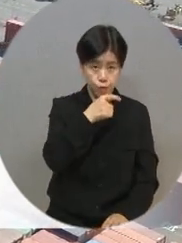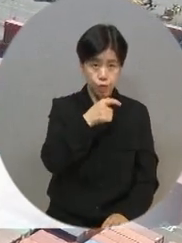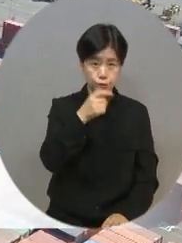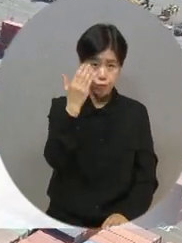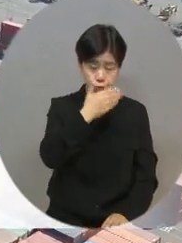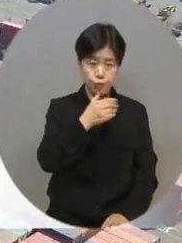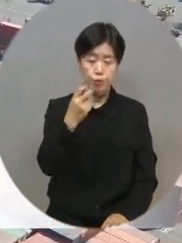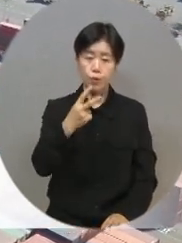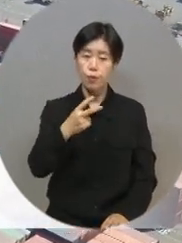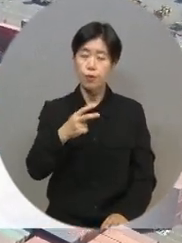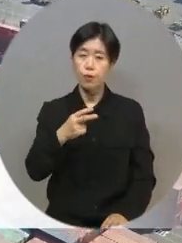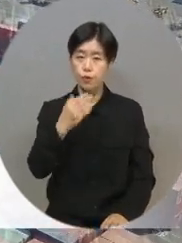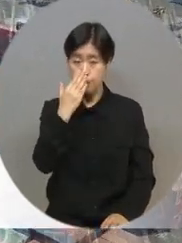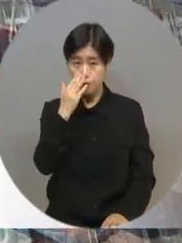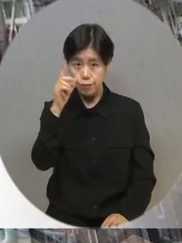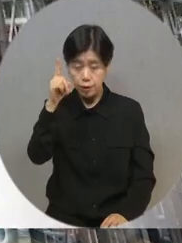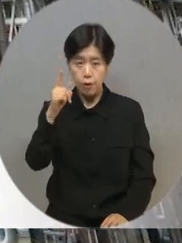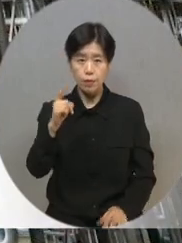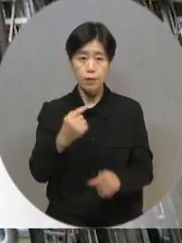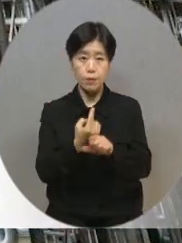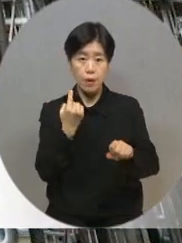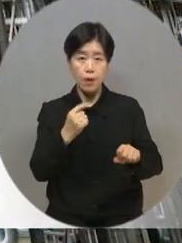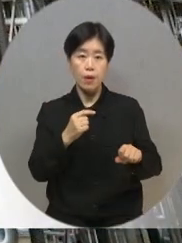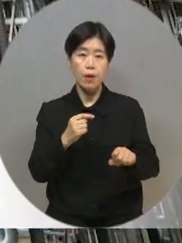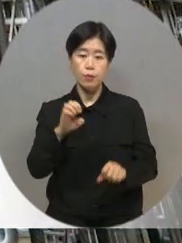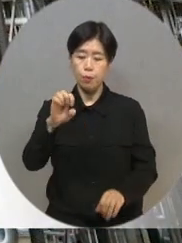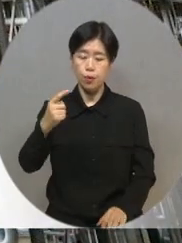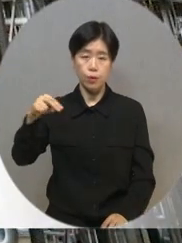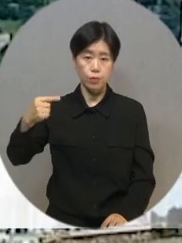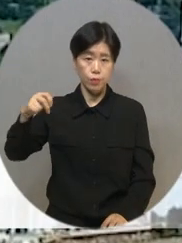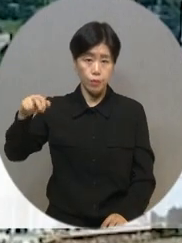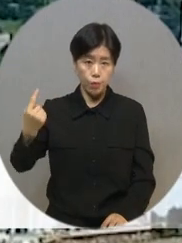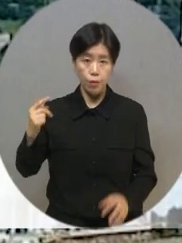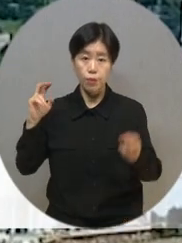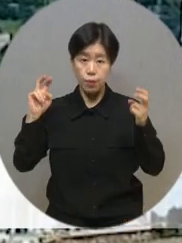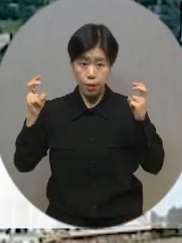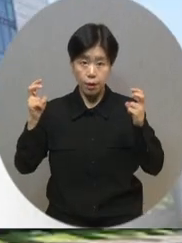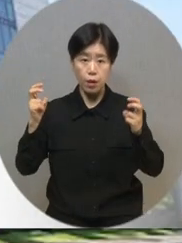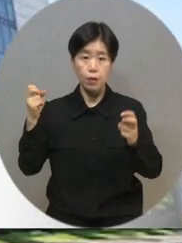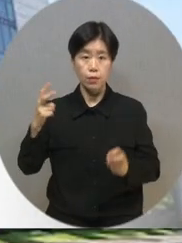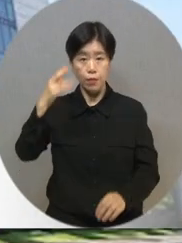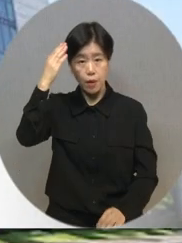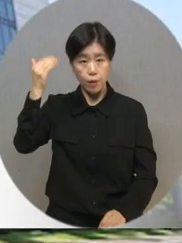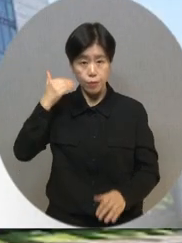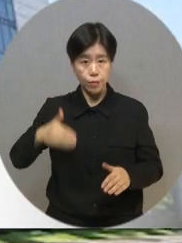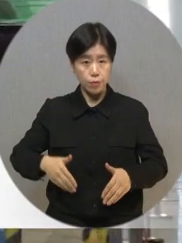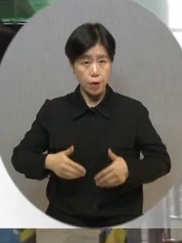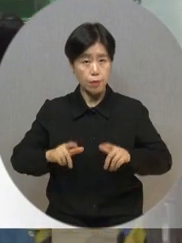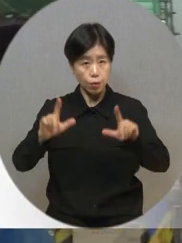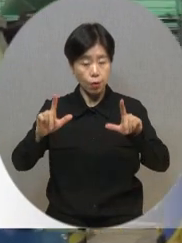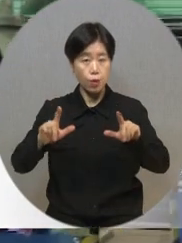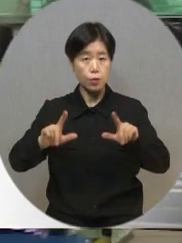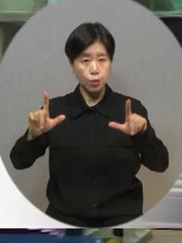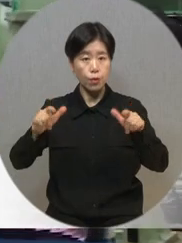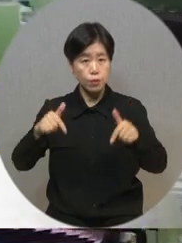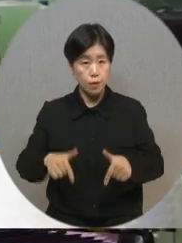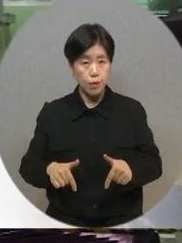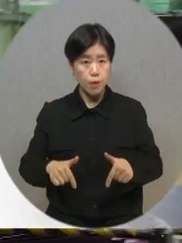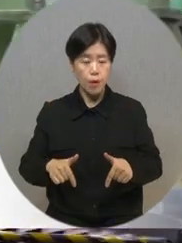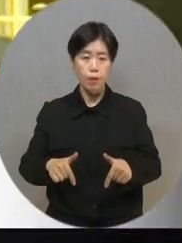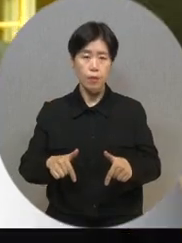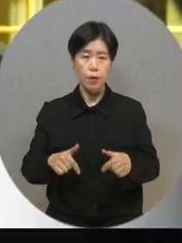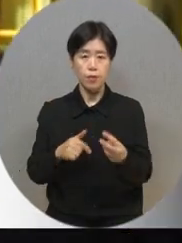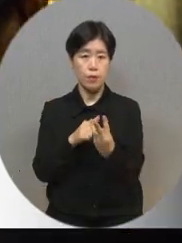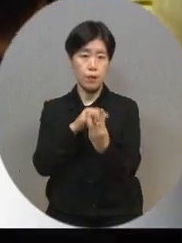광양, 포스코홀딩스, 여수산단기업 및 한국남동, 동서, 서부발전 3개사